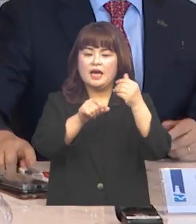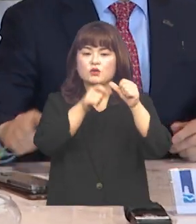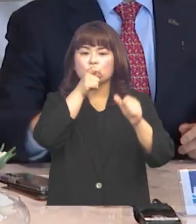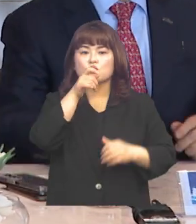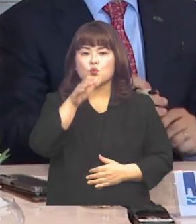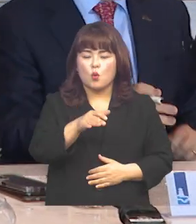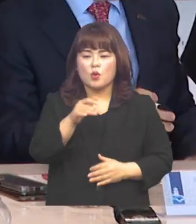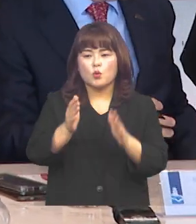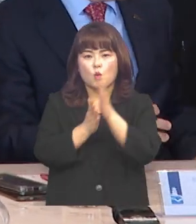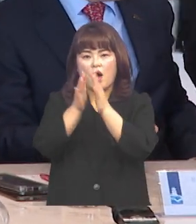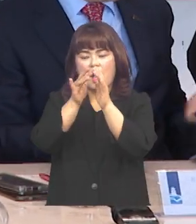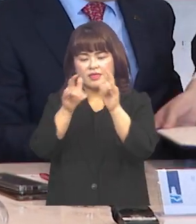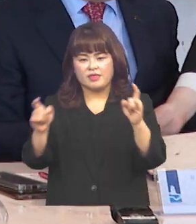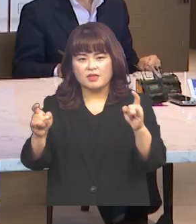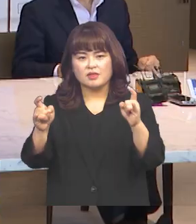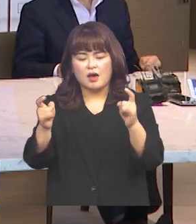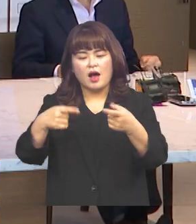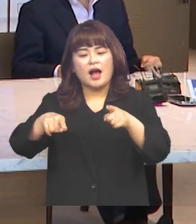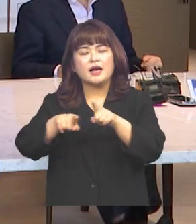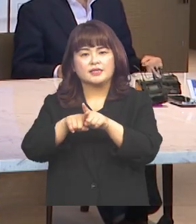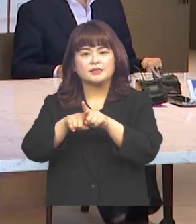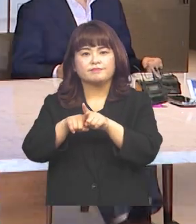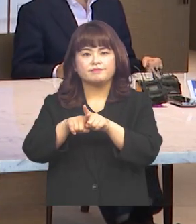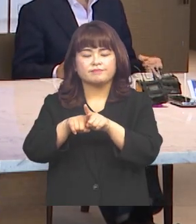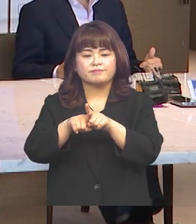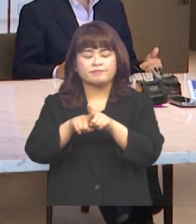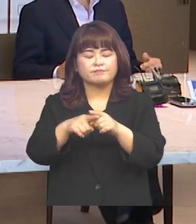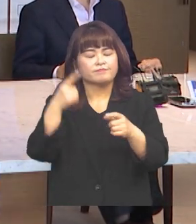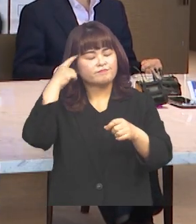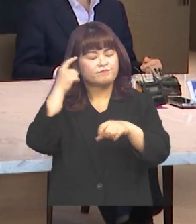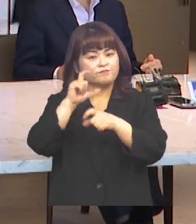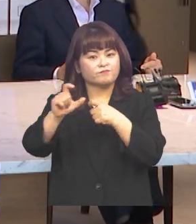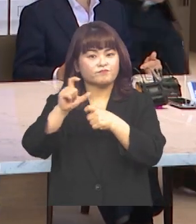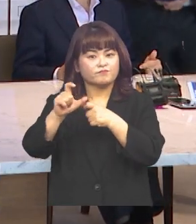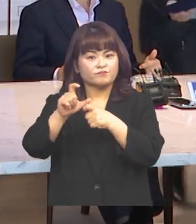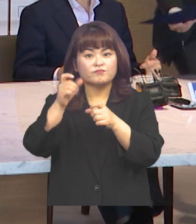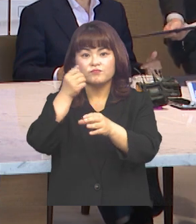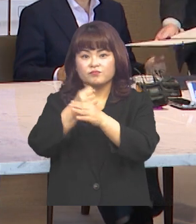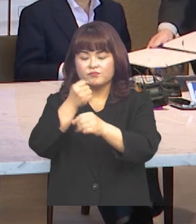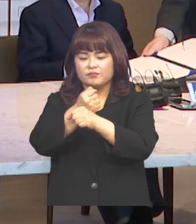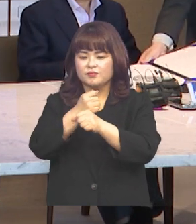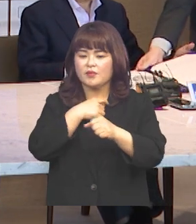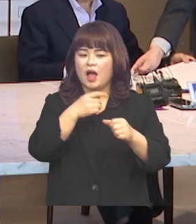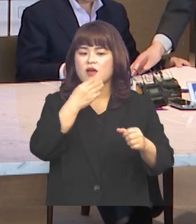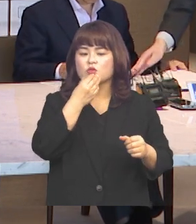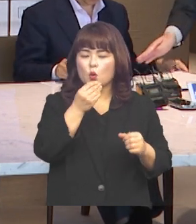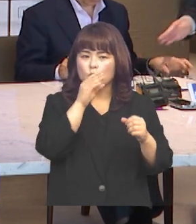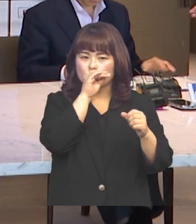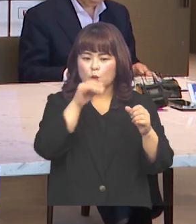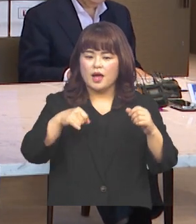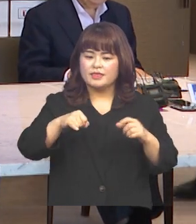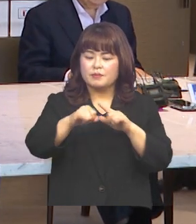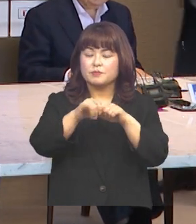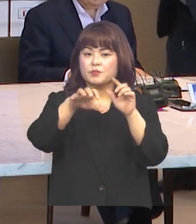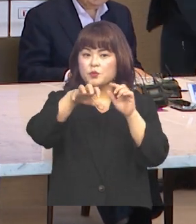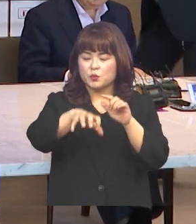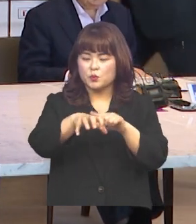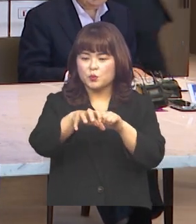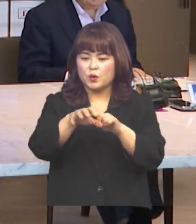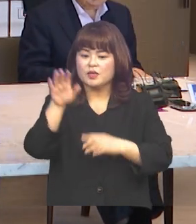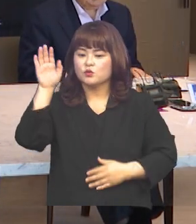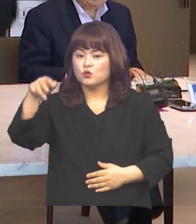용인특례시가 수원, 성남, 화성시와 공동 용역을 통해 새로 구상한 노선안은 서울 종합운동장역에서 수서역을